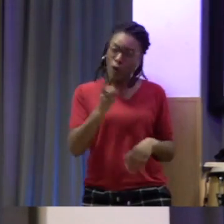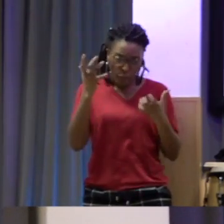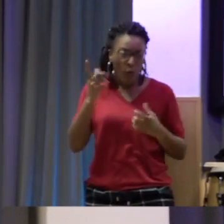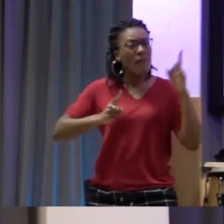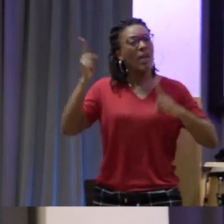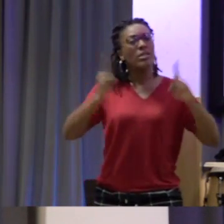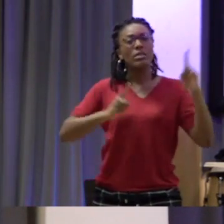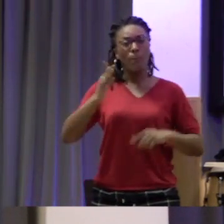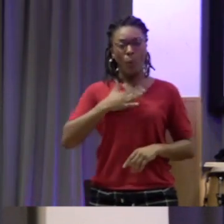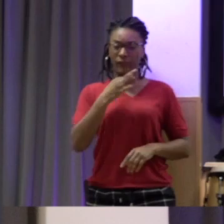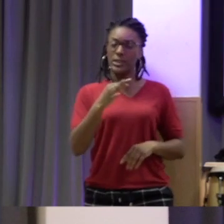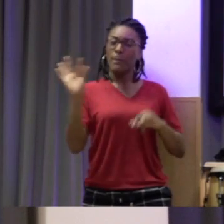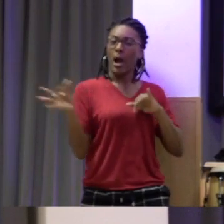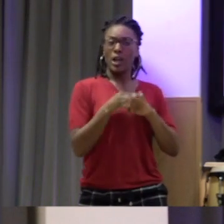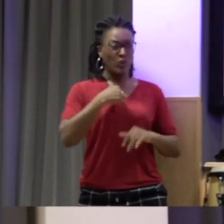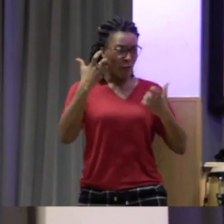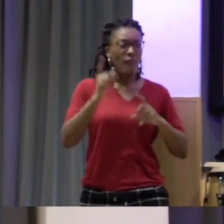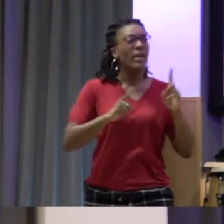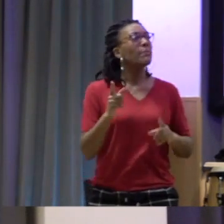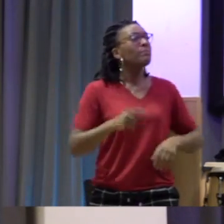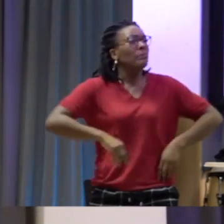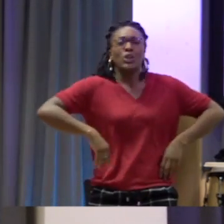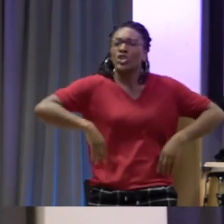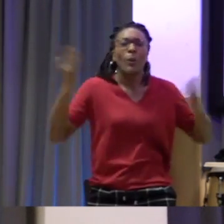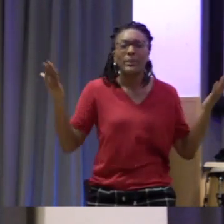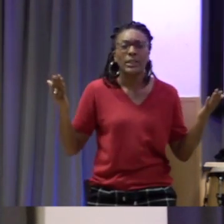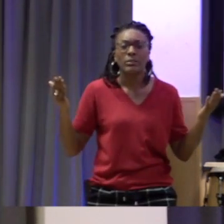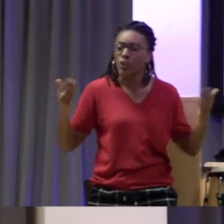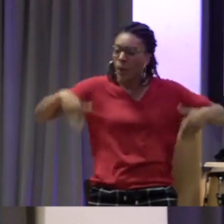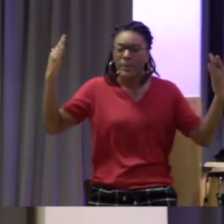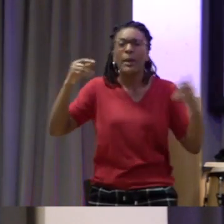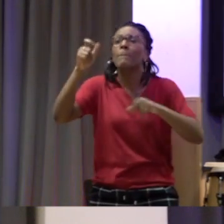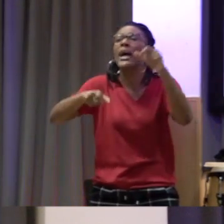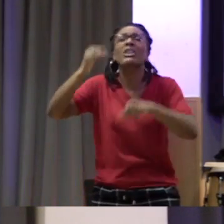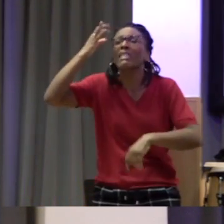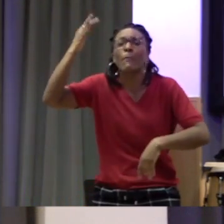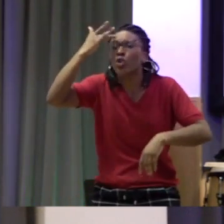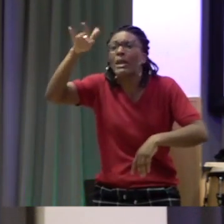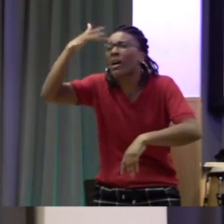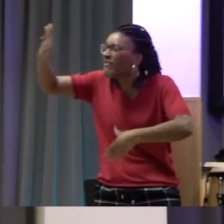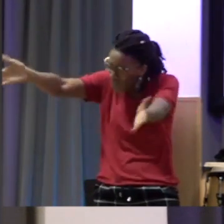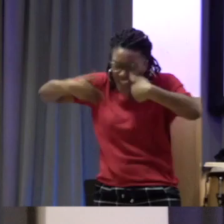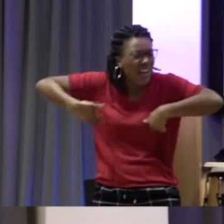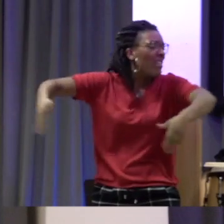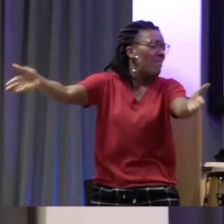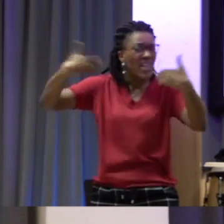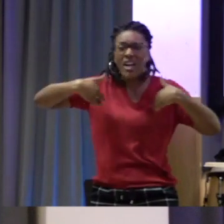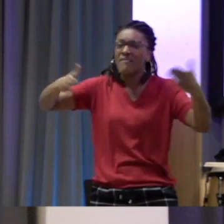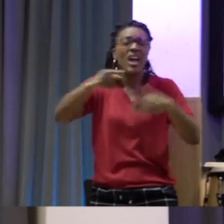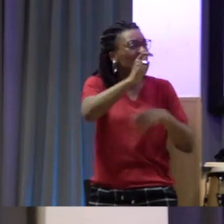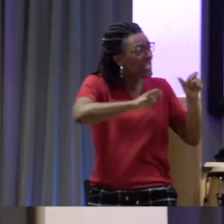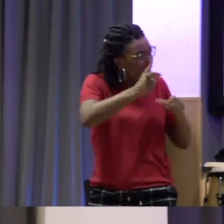le mariage de son fils. Il décide d'ouvrir donc toute grande sa maison et demande à ses serviteurs d'aller dans les